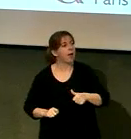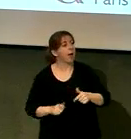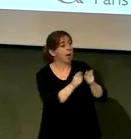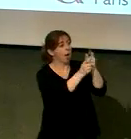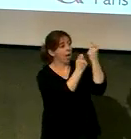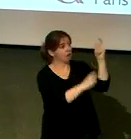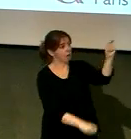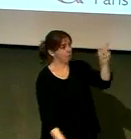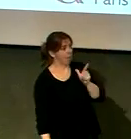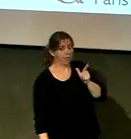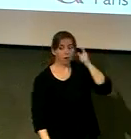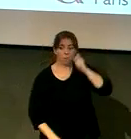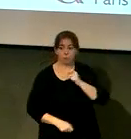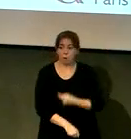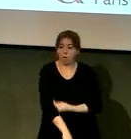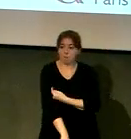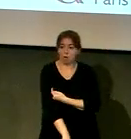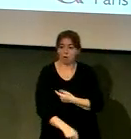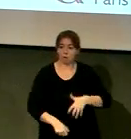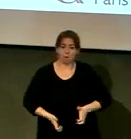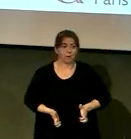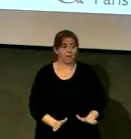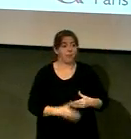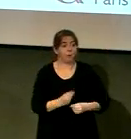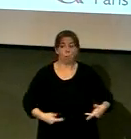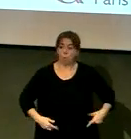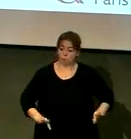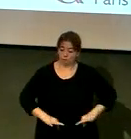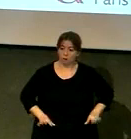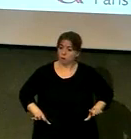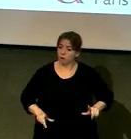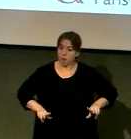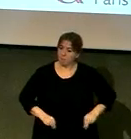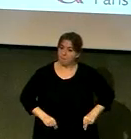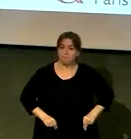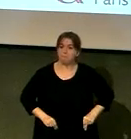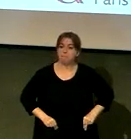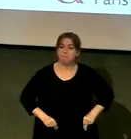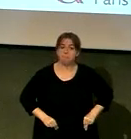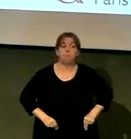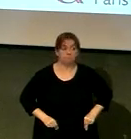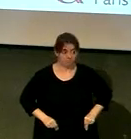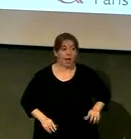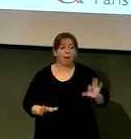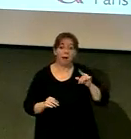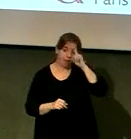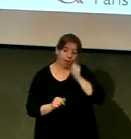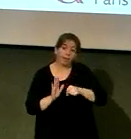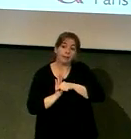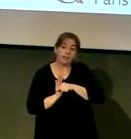même des problèmes éthiques incroyables. Enfin voilà. Donc bon. Exactement. Donc parfait. Merci